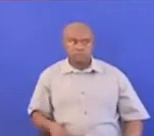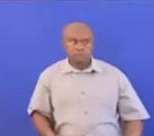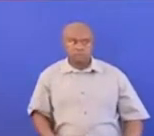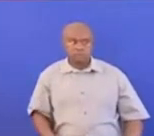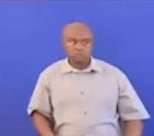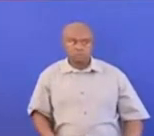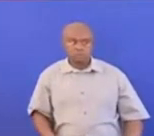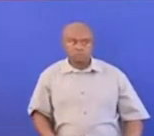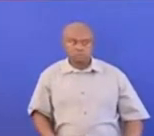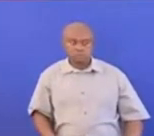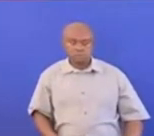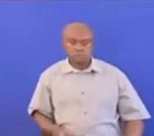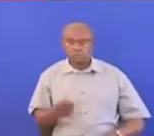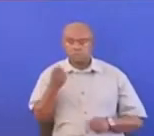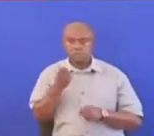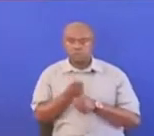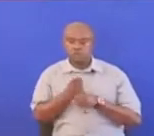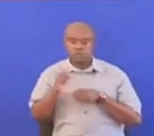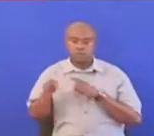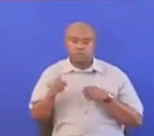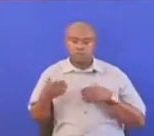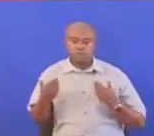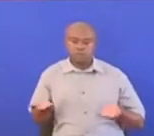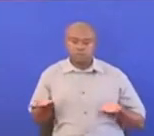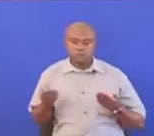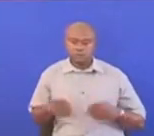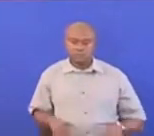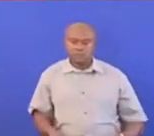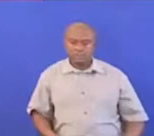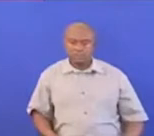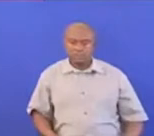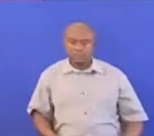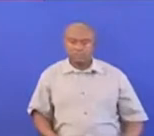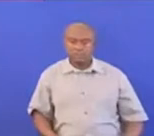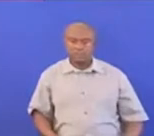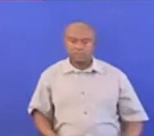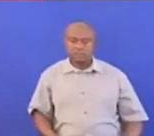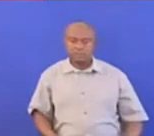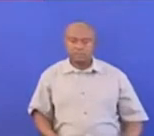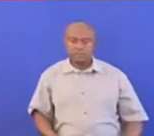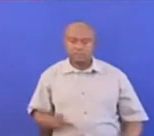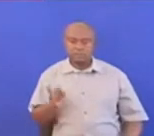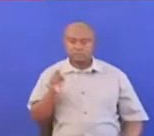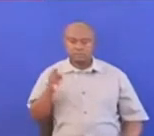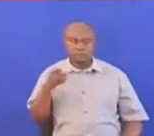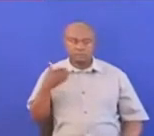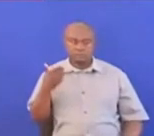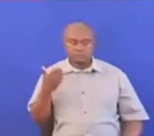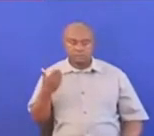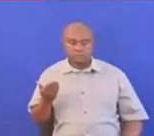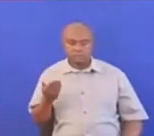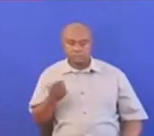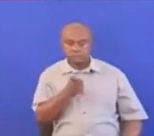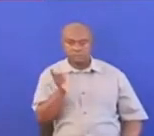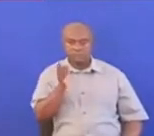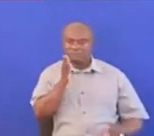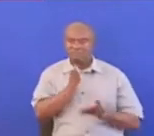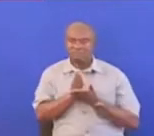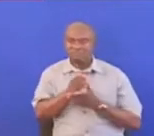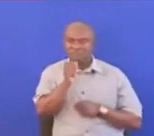Namna anavyoshughulikia migogoro ya hifadhi zetu. Kashughulikia mgogoro wa Ngorongoro kwa uhakika,